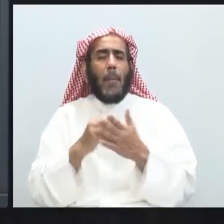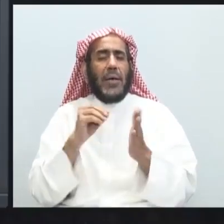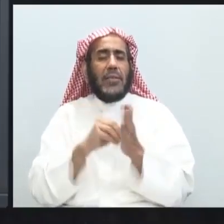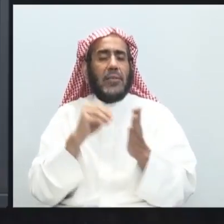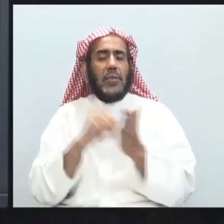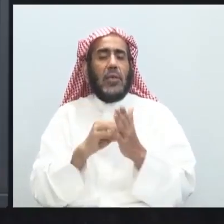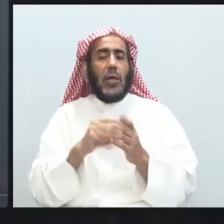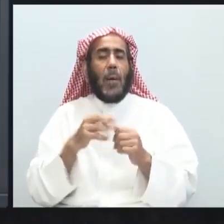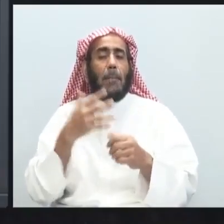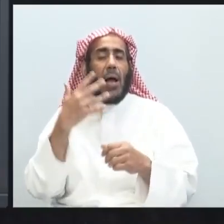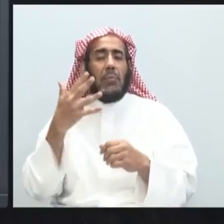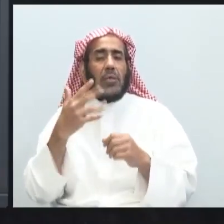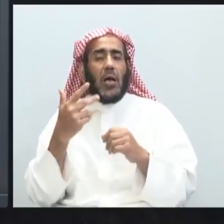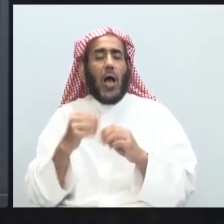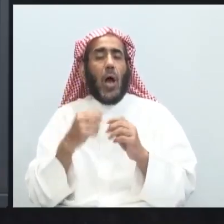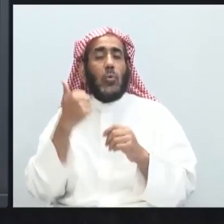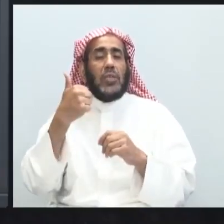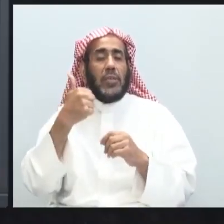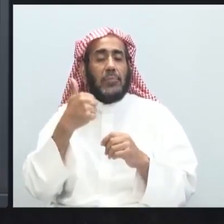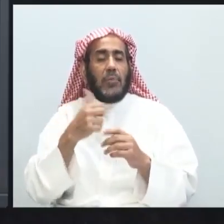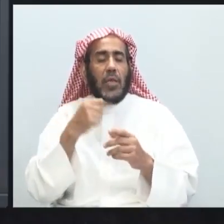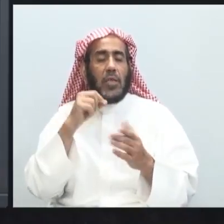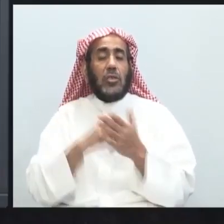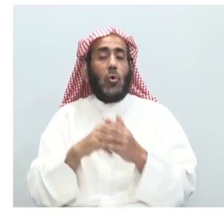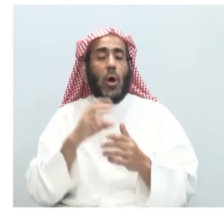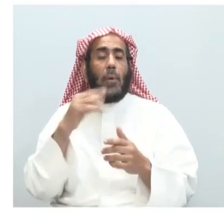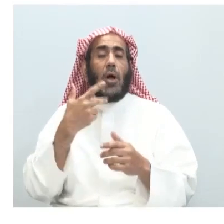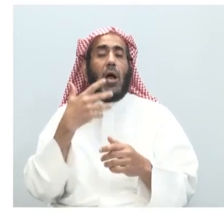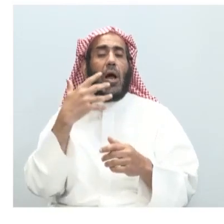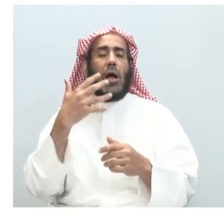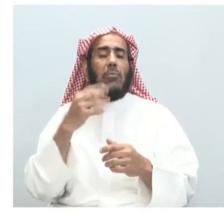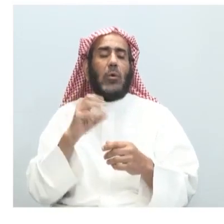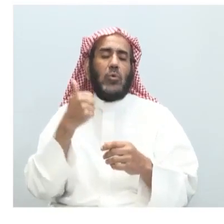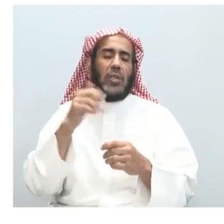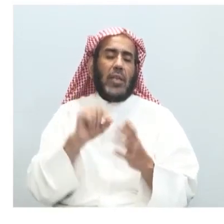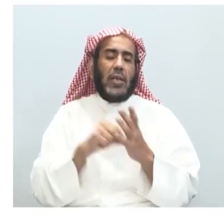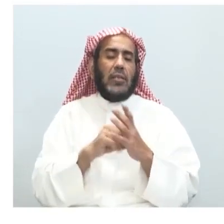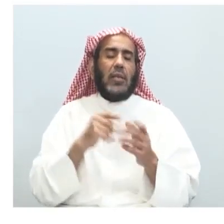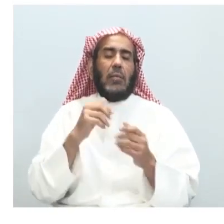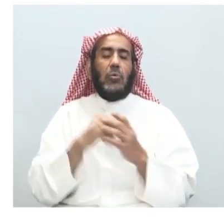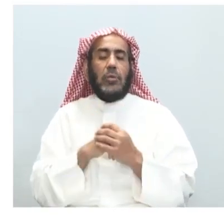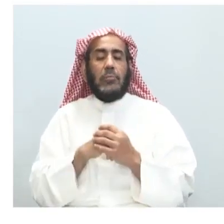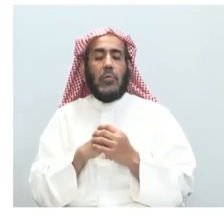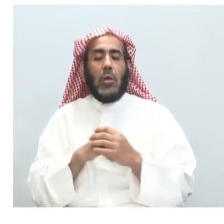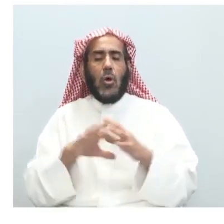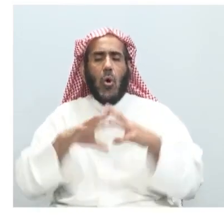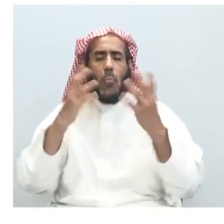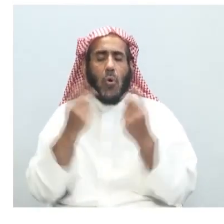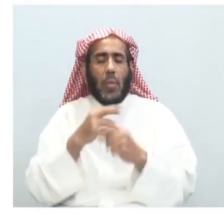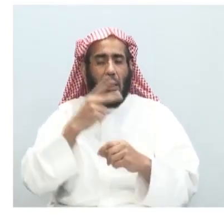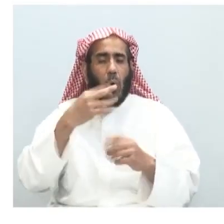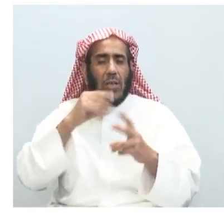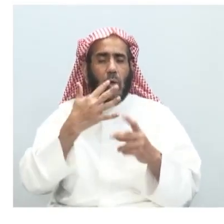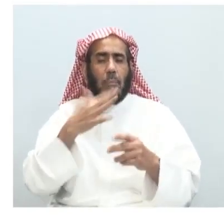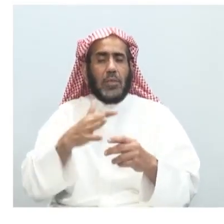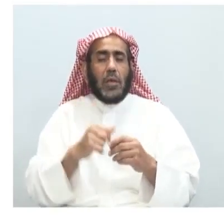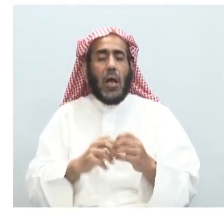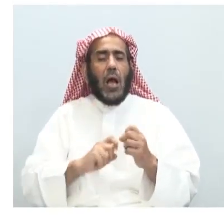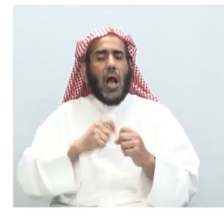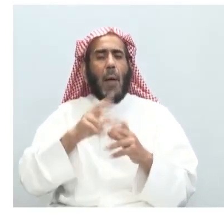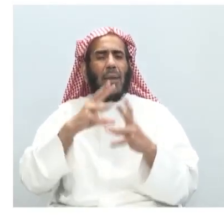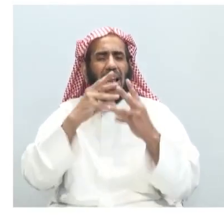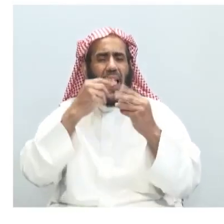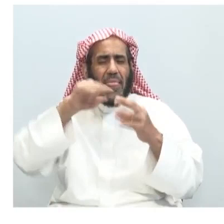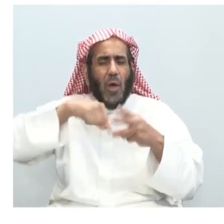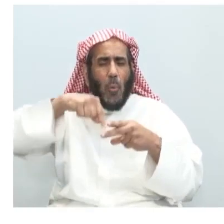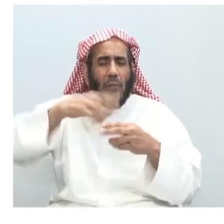به اما خمسه او سته اذا الجواب هي خمس او ست ذرات كربون معظم انواع السكر البسيطه قابله